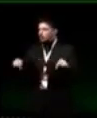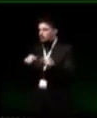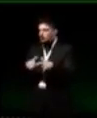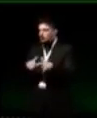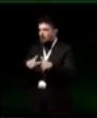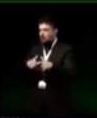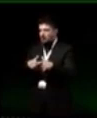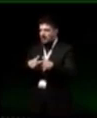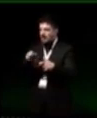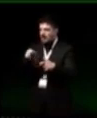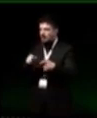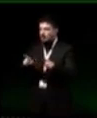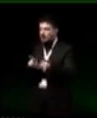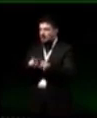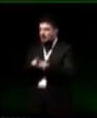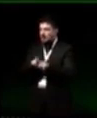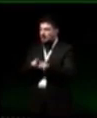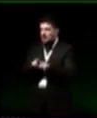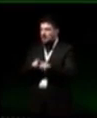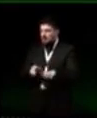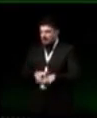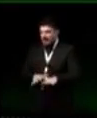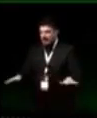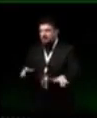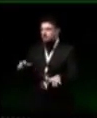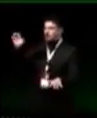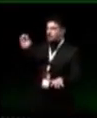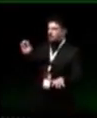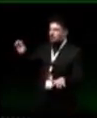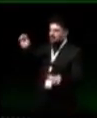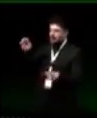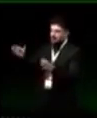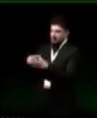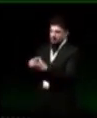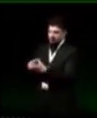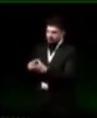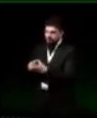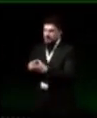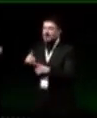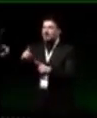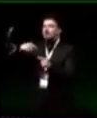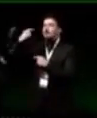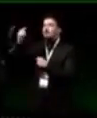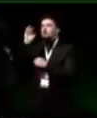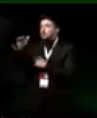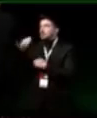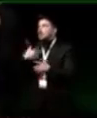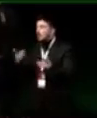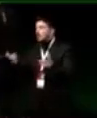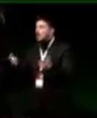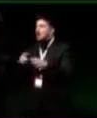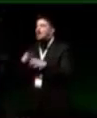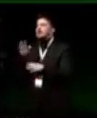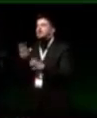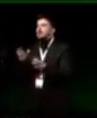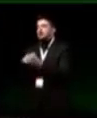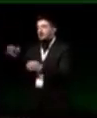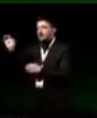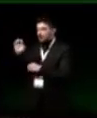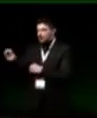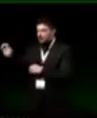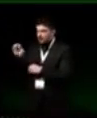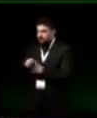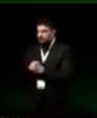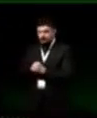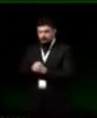le radici culturali dell'Unione Europea, di quella che avrebbe dovuto diventare, che sarebbe dovuta diventare l'Unione Europea. E non